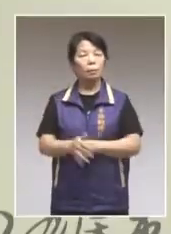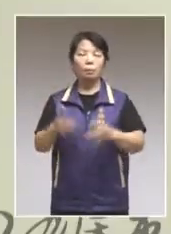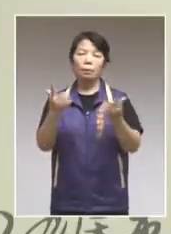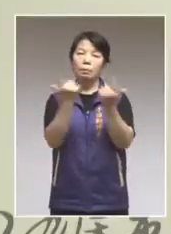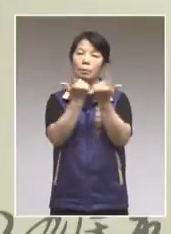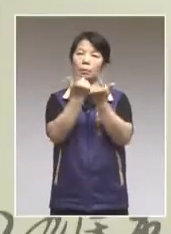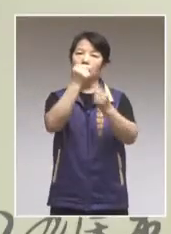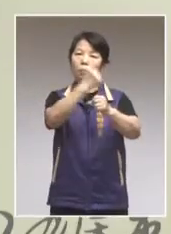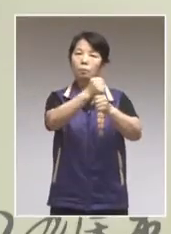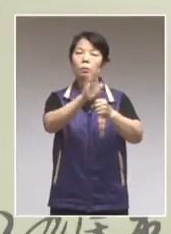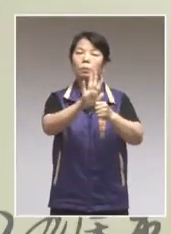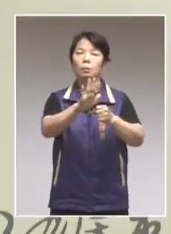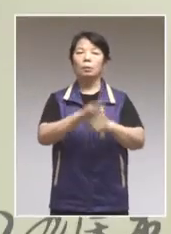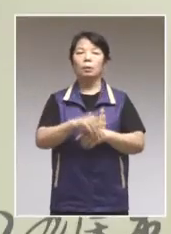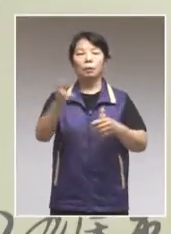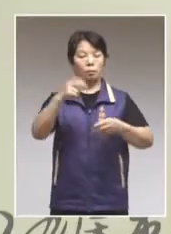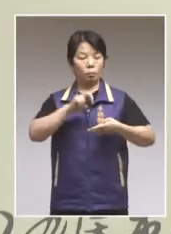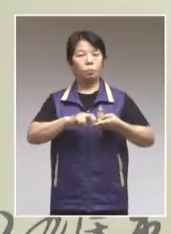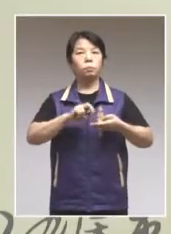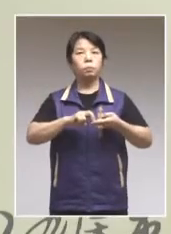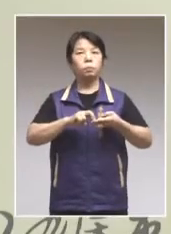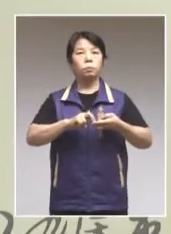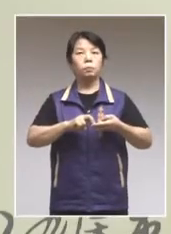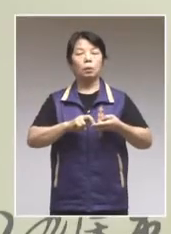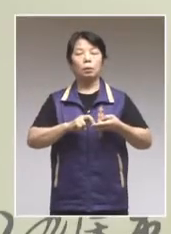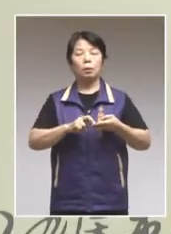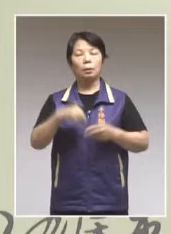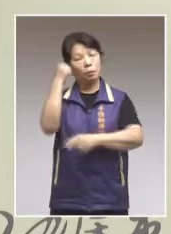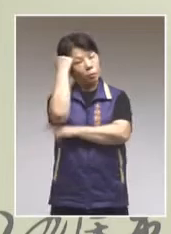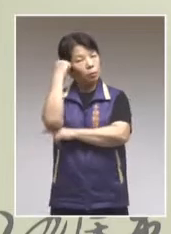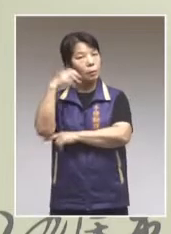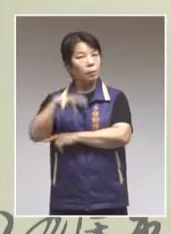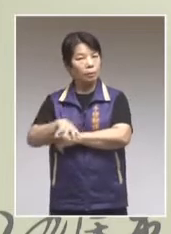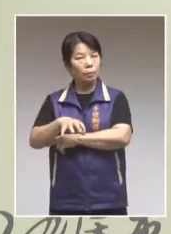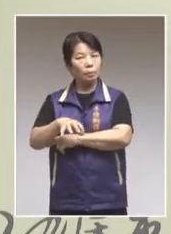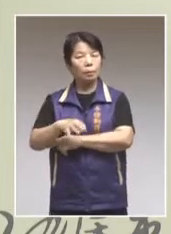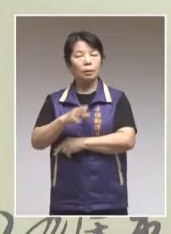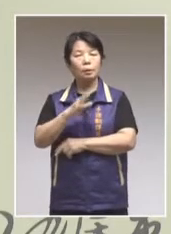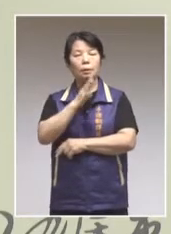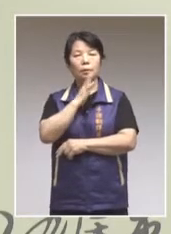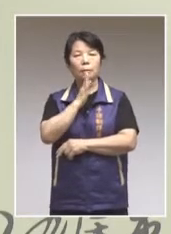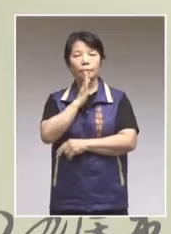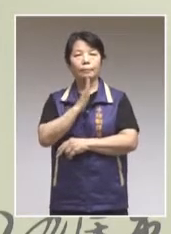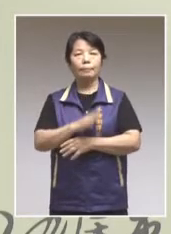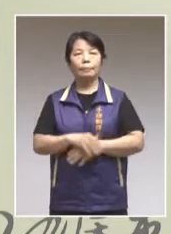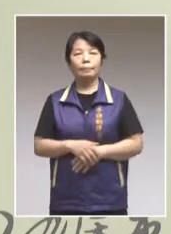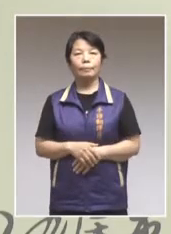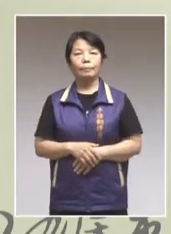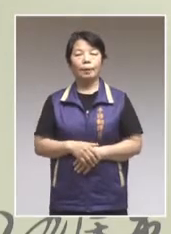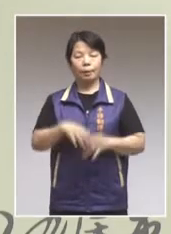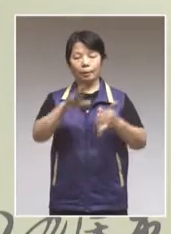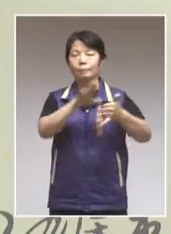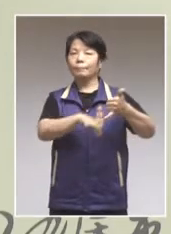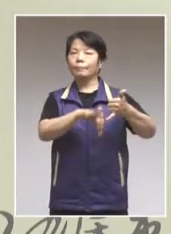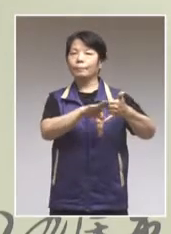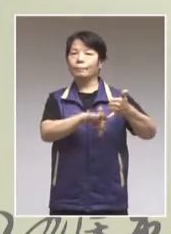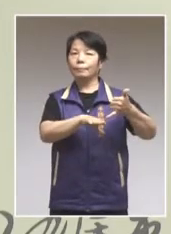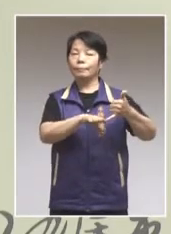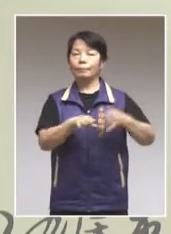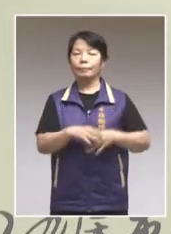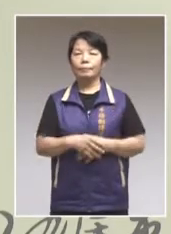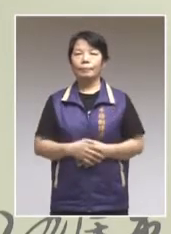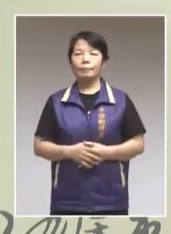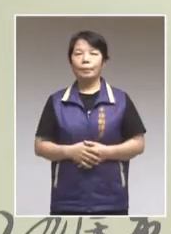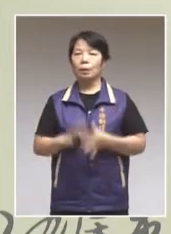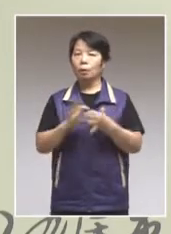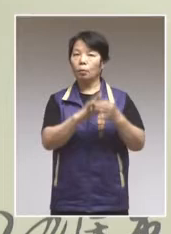地区工作，它其实它的户籍跟他的居住地甚至都是填写在这个南部，好，